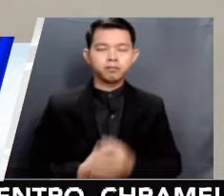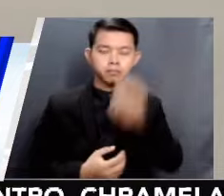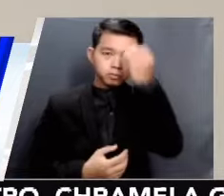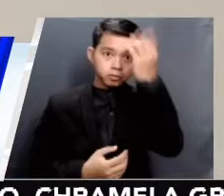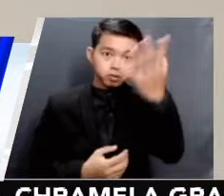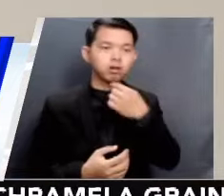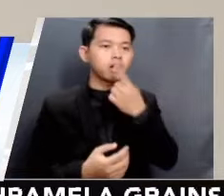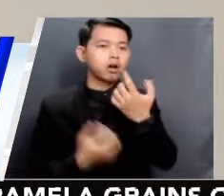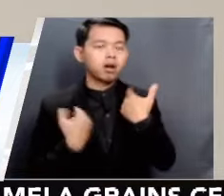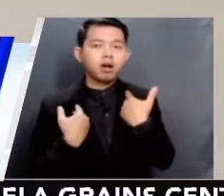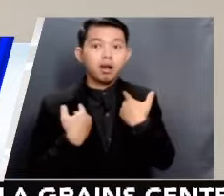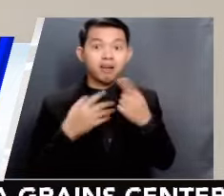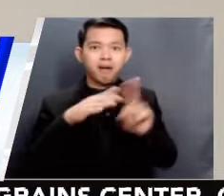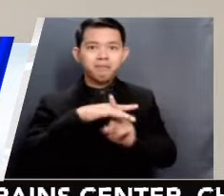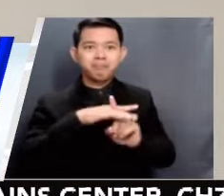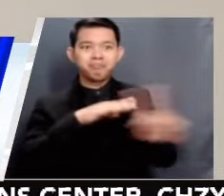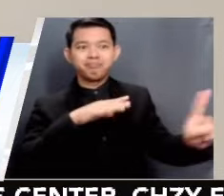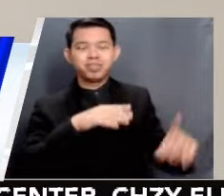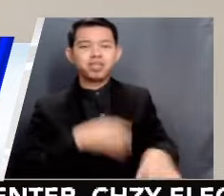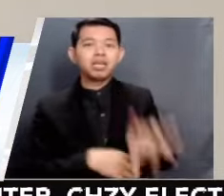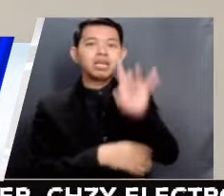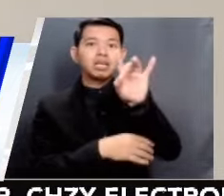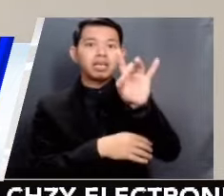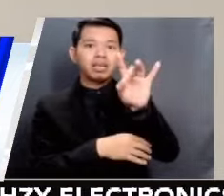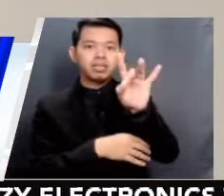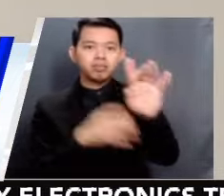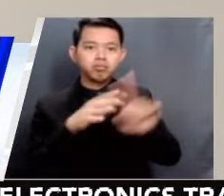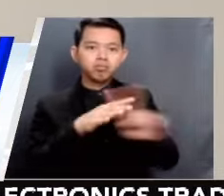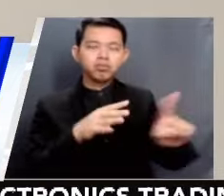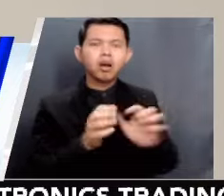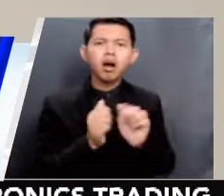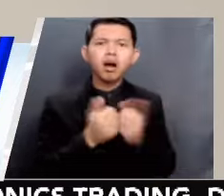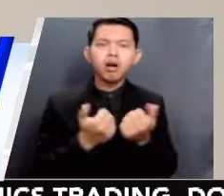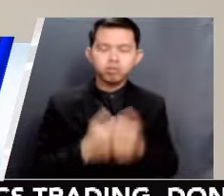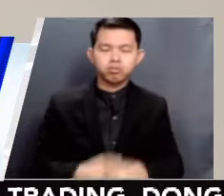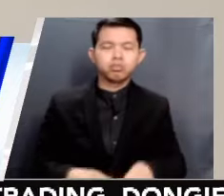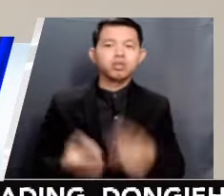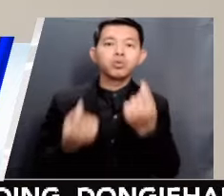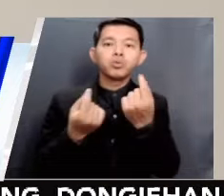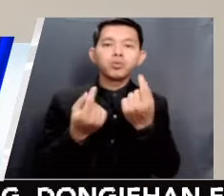may tumakas. Nakatakas po ang mga priso sa pamamagitan ng pagsira doon sa